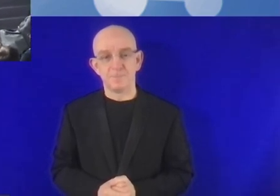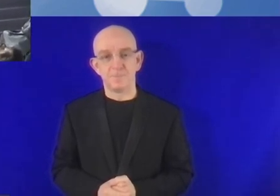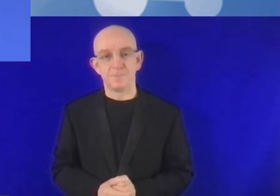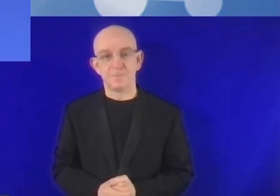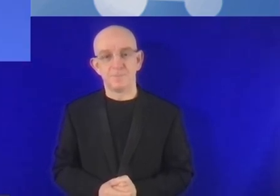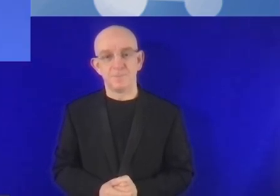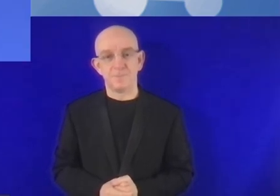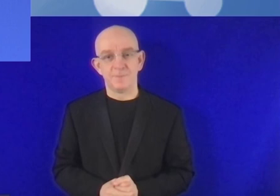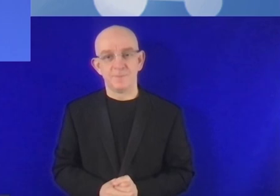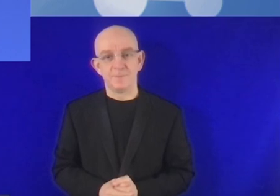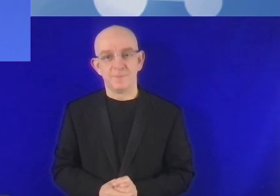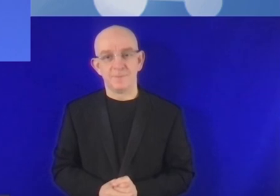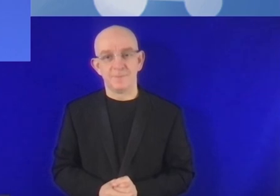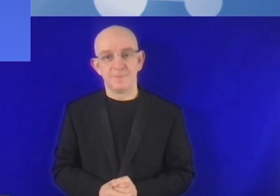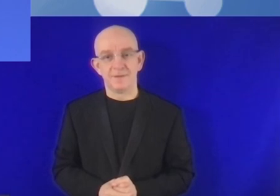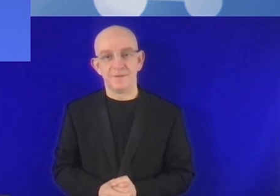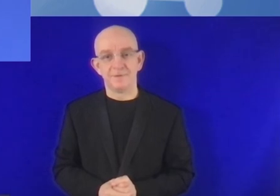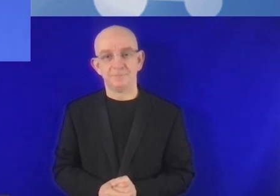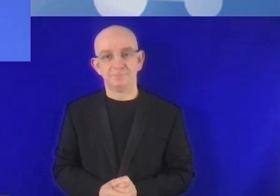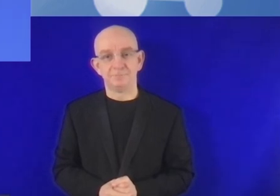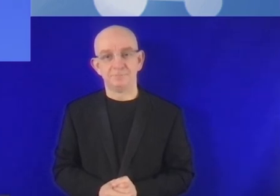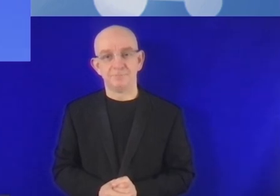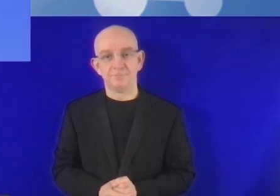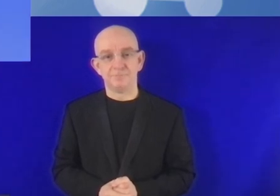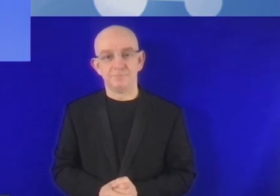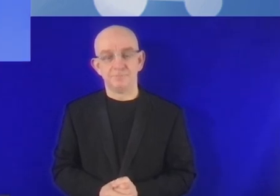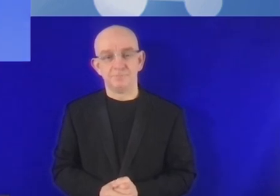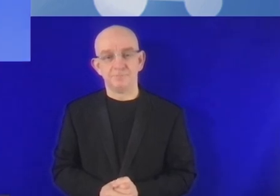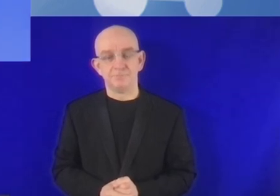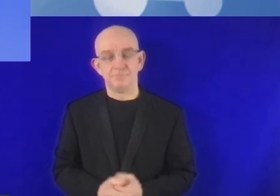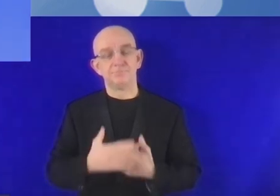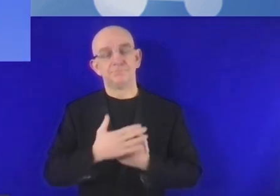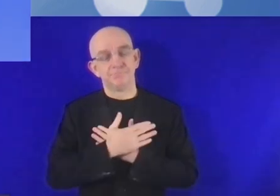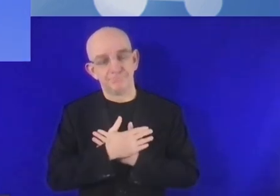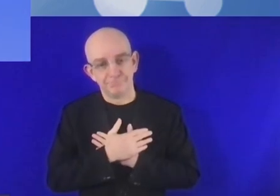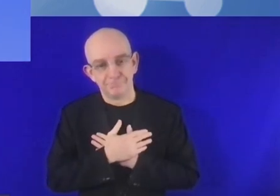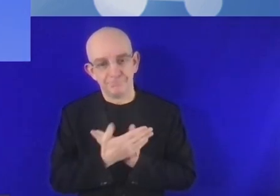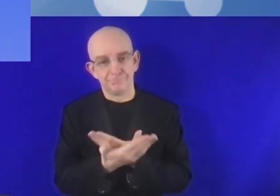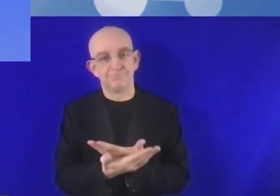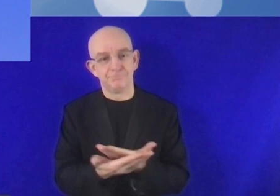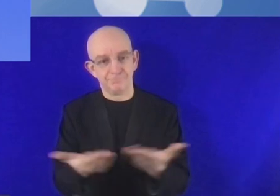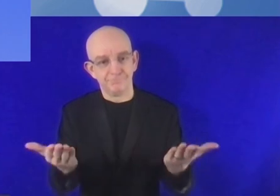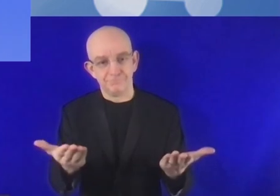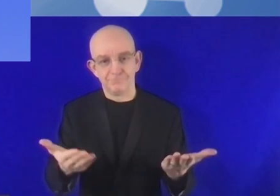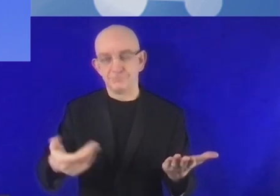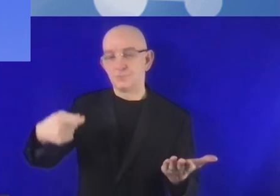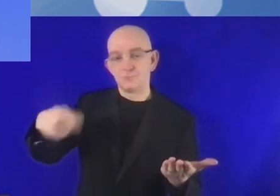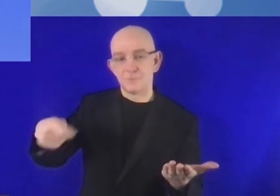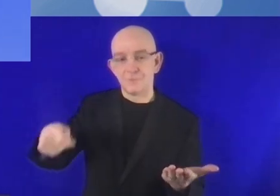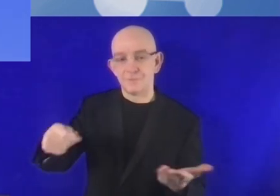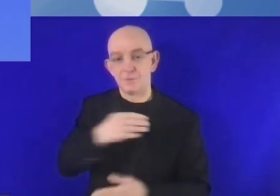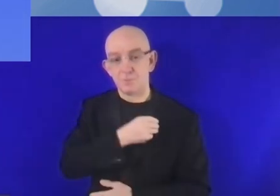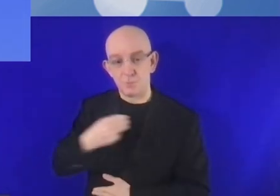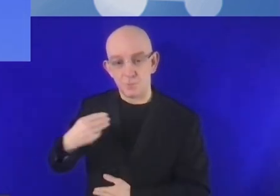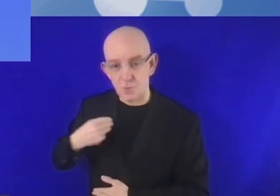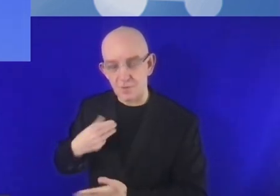Your Excellency, Mr. Duda, President Borent, Your Excellency, Mr. Szanowny Panie Prezydencie,